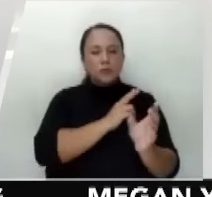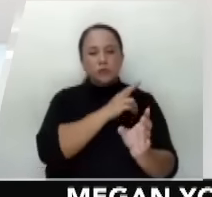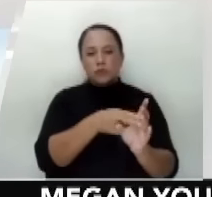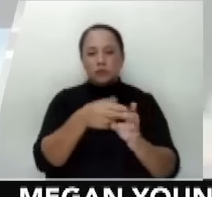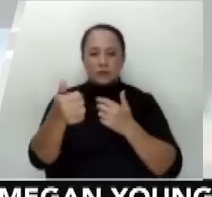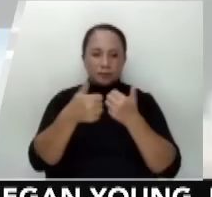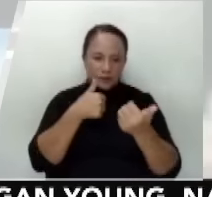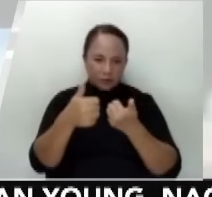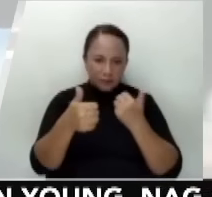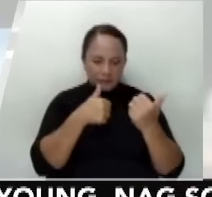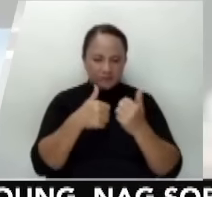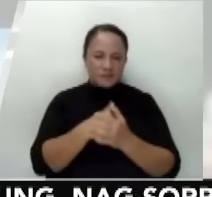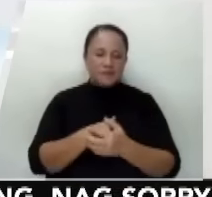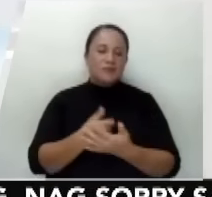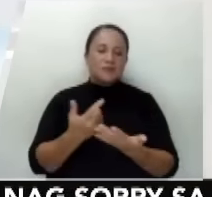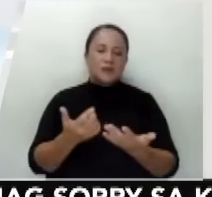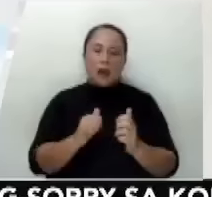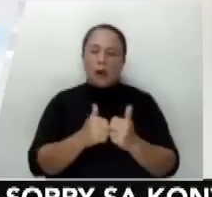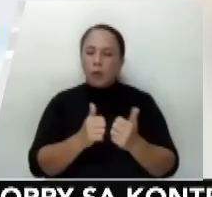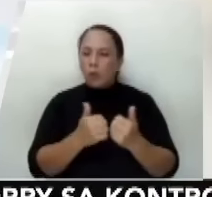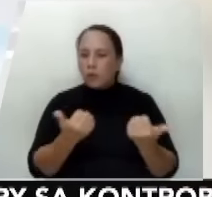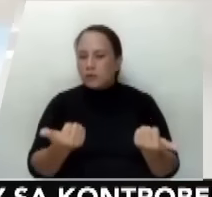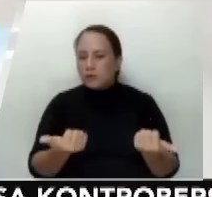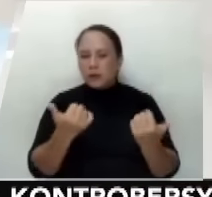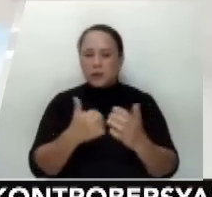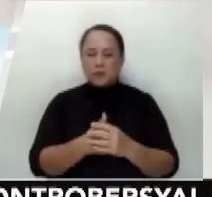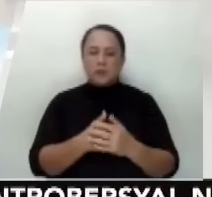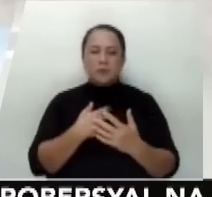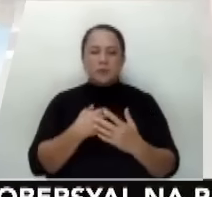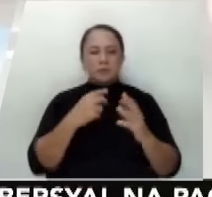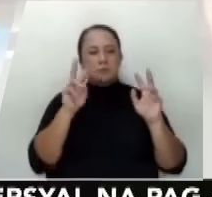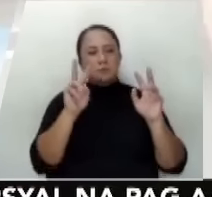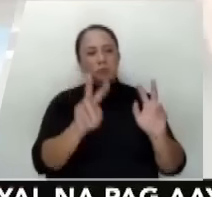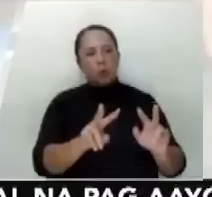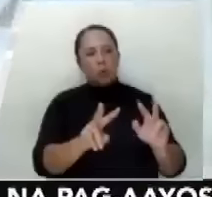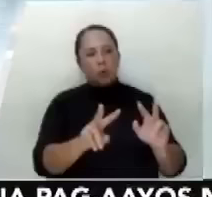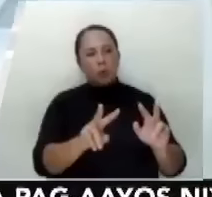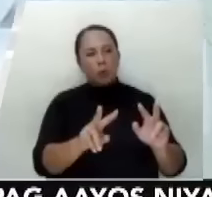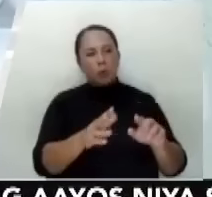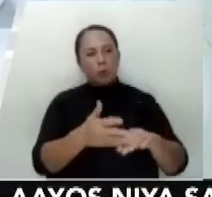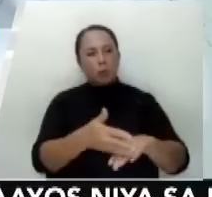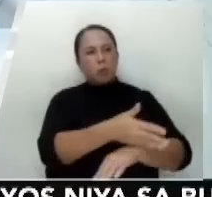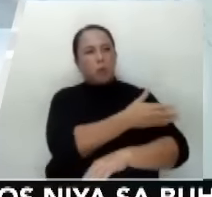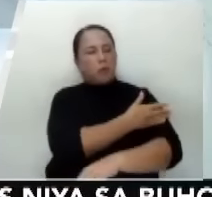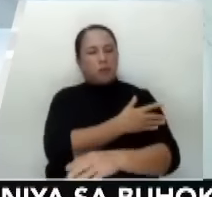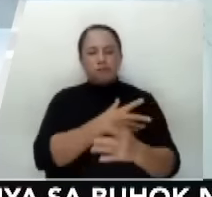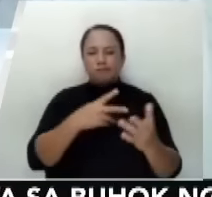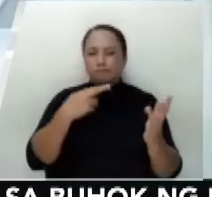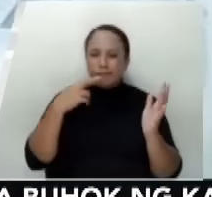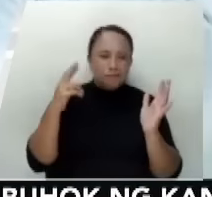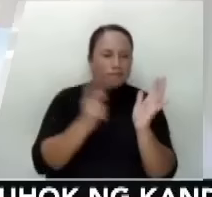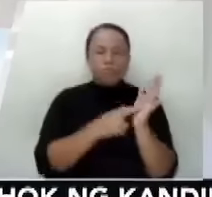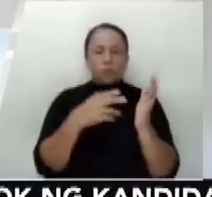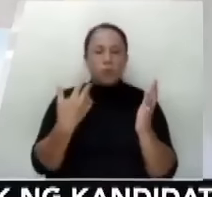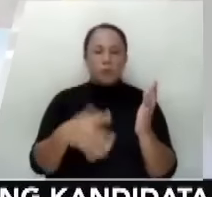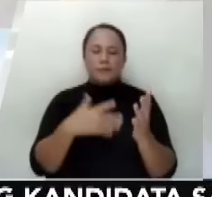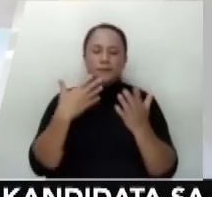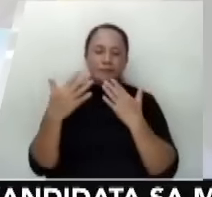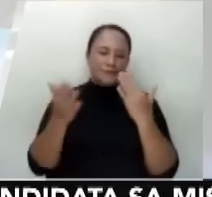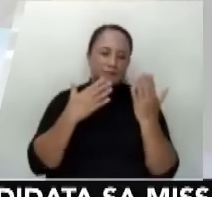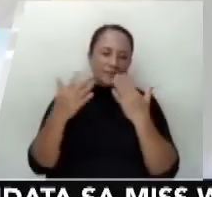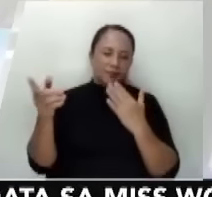So, how was it to witness him set records? Super blessed and super thankful kami sa Lord. With